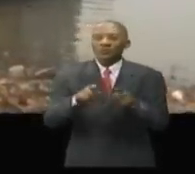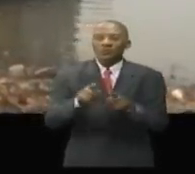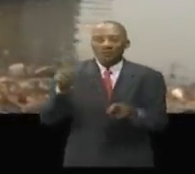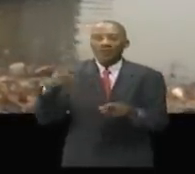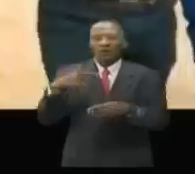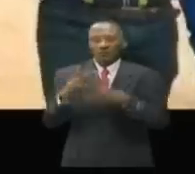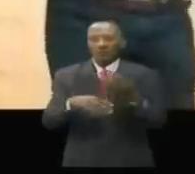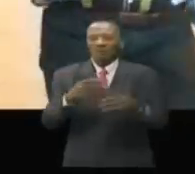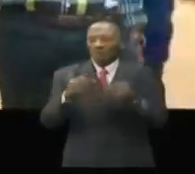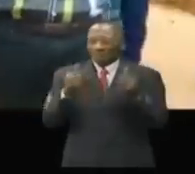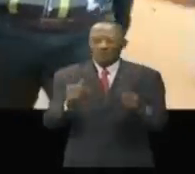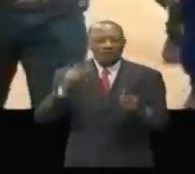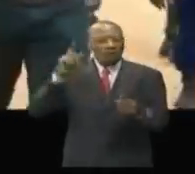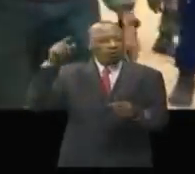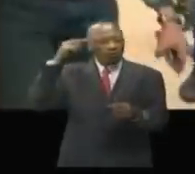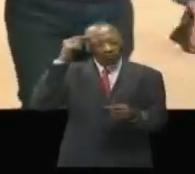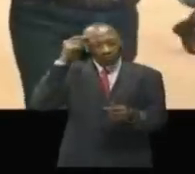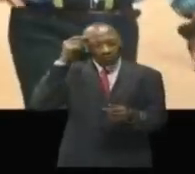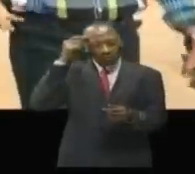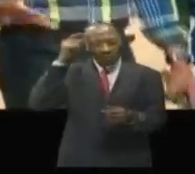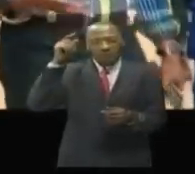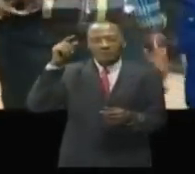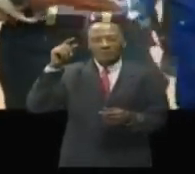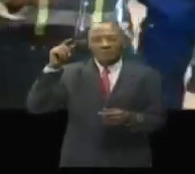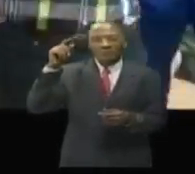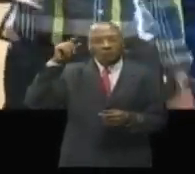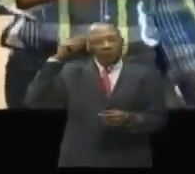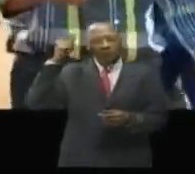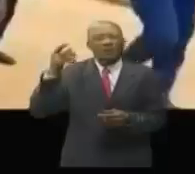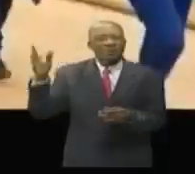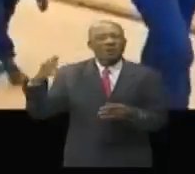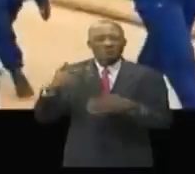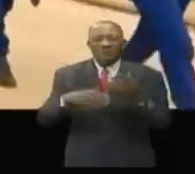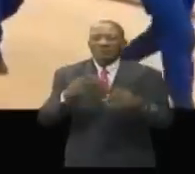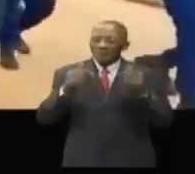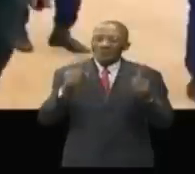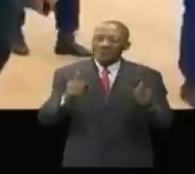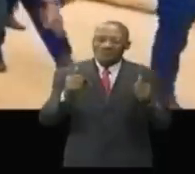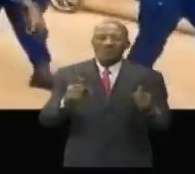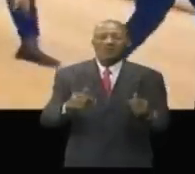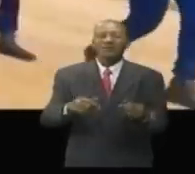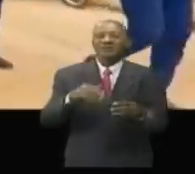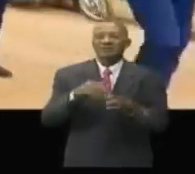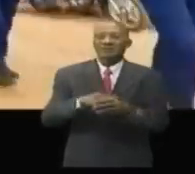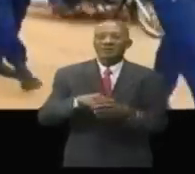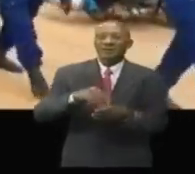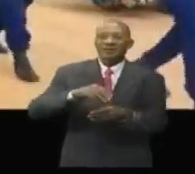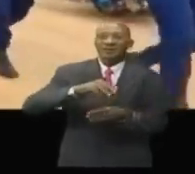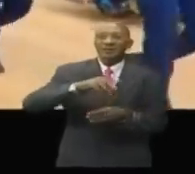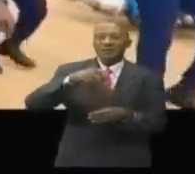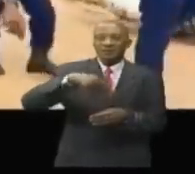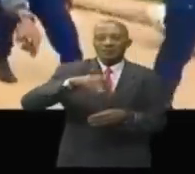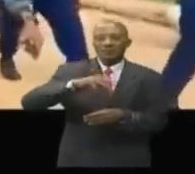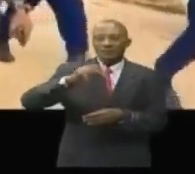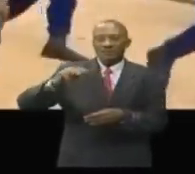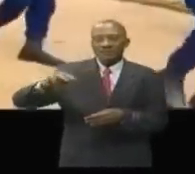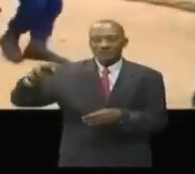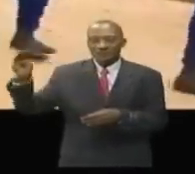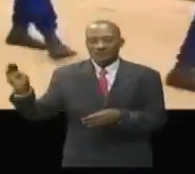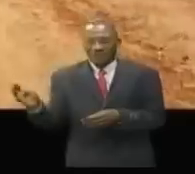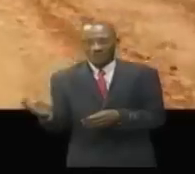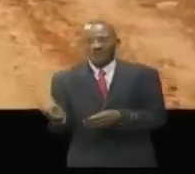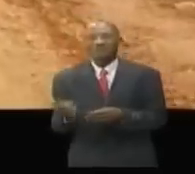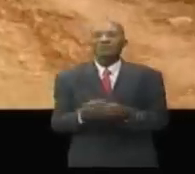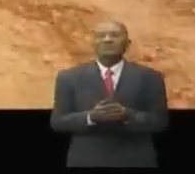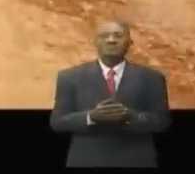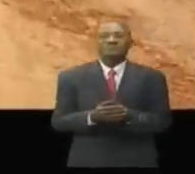Maniema. Pour l'exécutif provincial Afani Idrissa, les actions menées est la preuve de sa détermination à soutenir